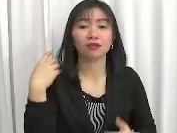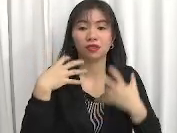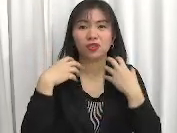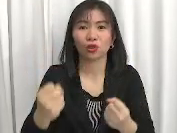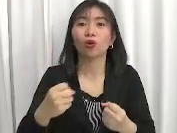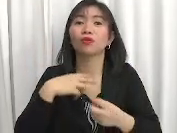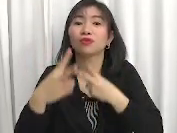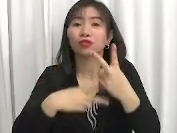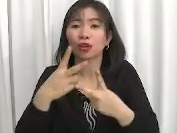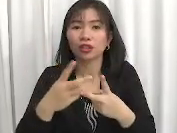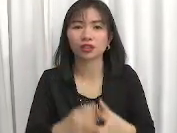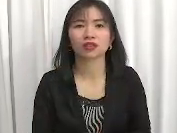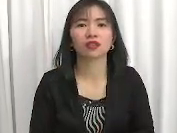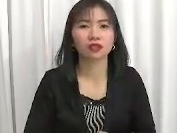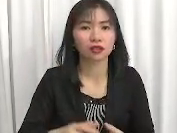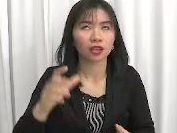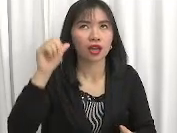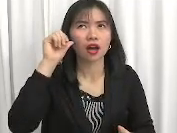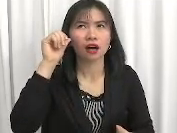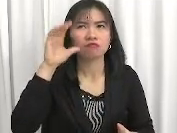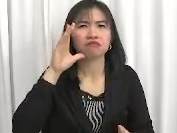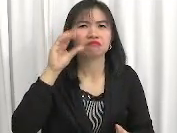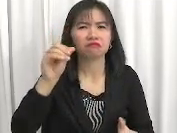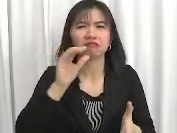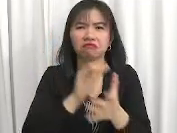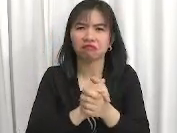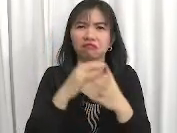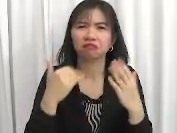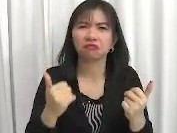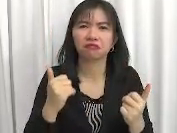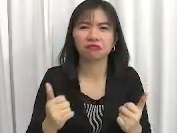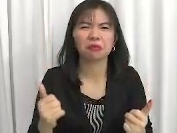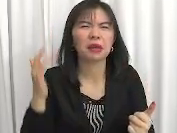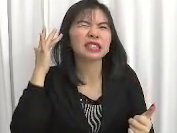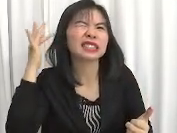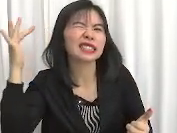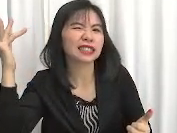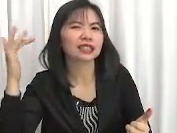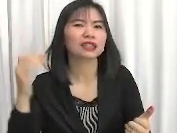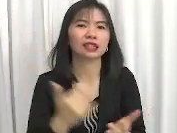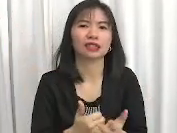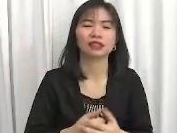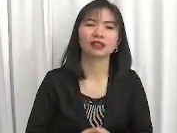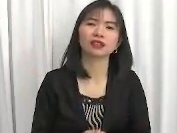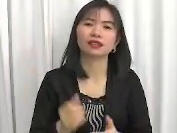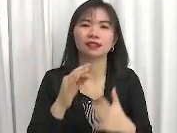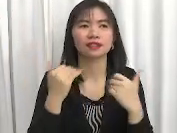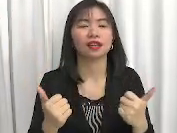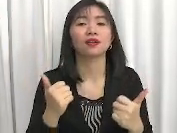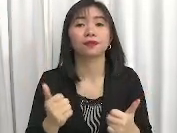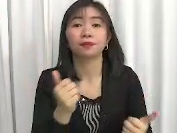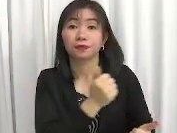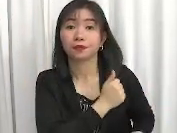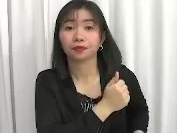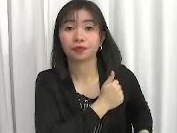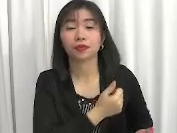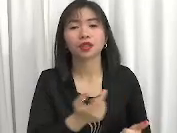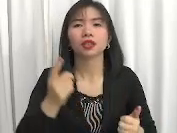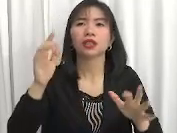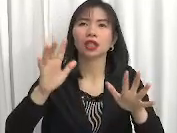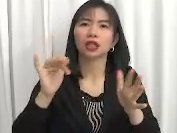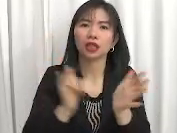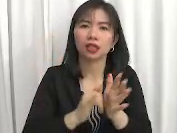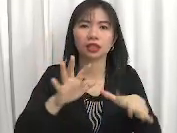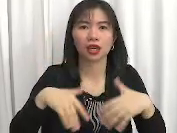kagad-agad, of course, lalong-lalo na, yun kasi ang aming nakagisnan, di ba? At kita mo nga, yung